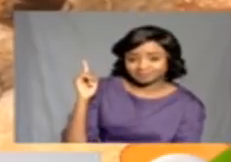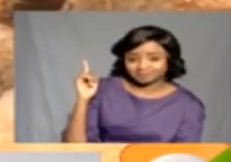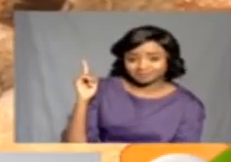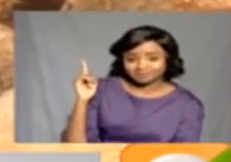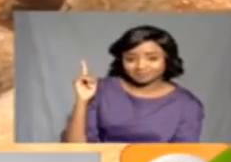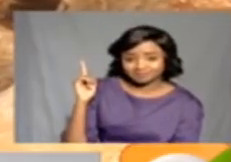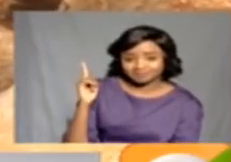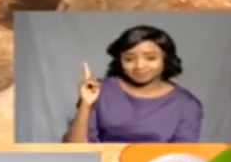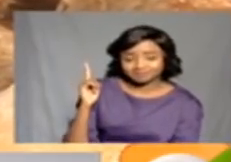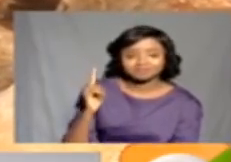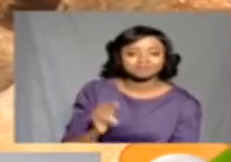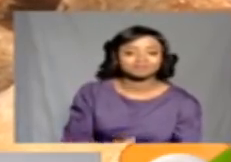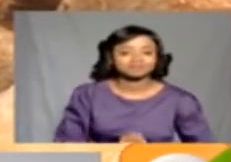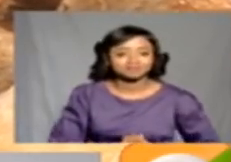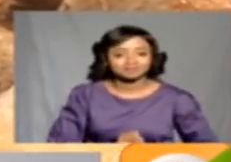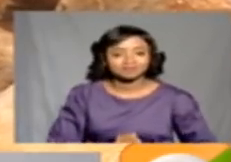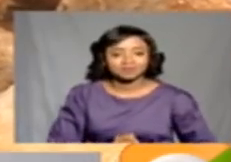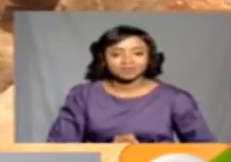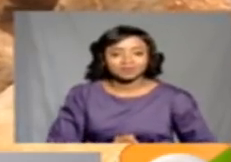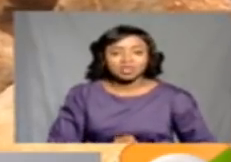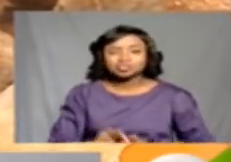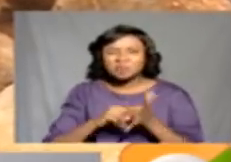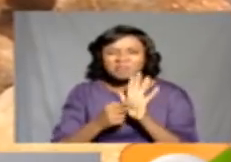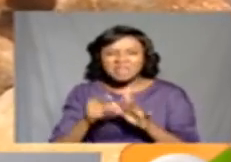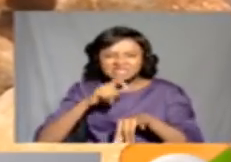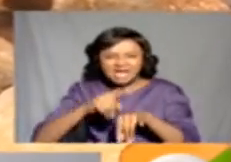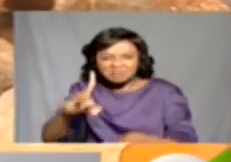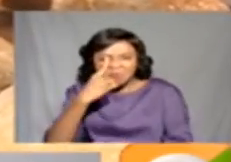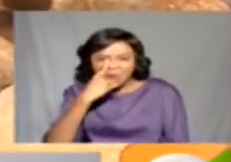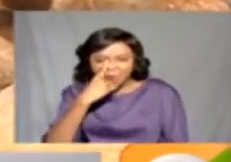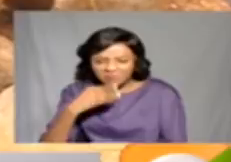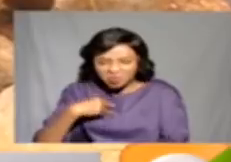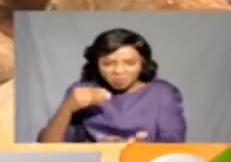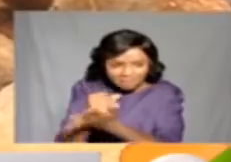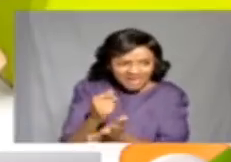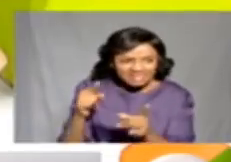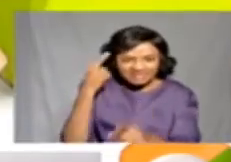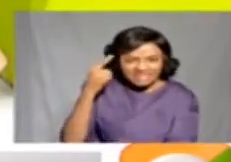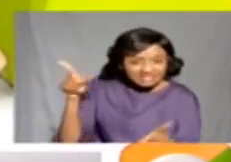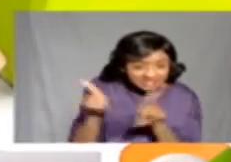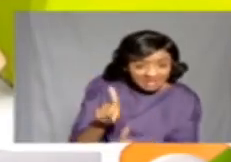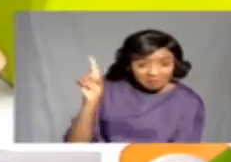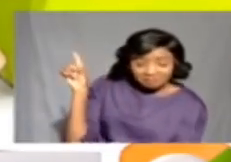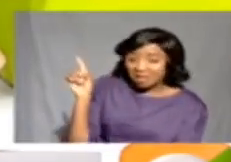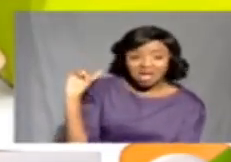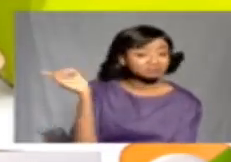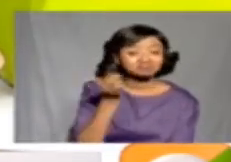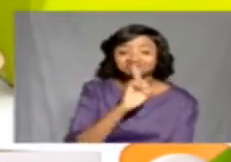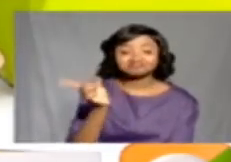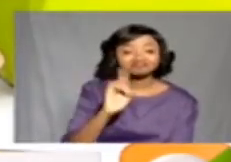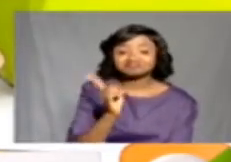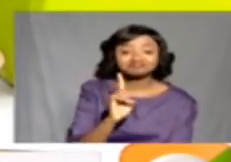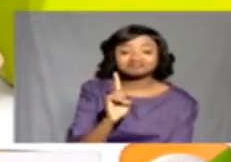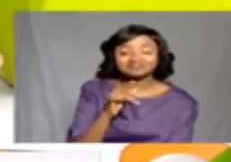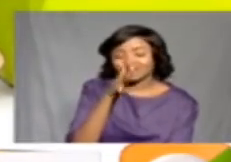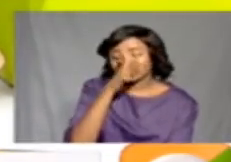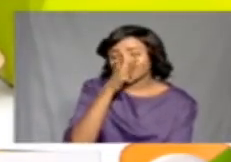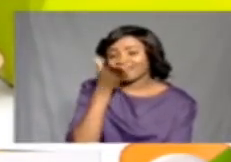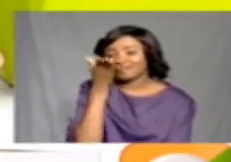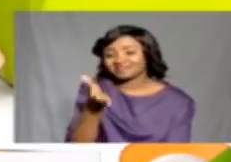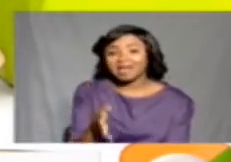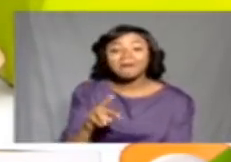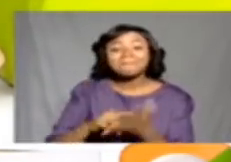hata bajia ya nyama. Kwa hivyo vile ambavyo tunanunua huku mjini tukisema ni bajia pale na kuku si bajia. Tunadanganyizia